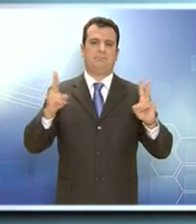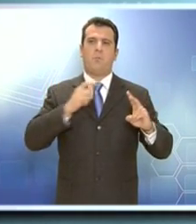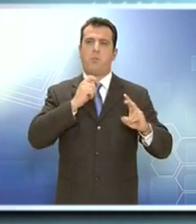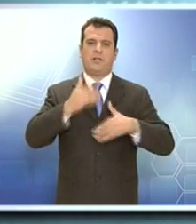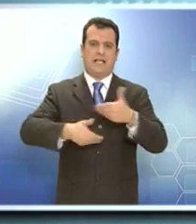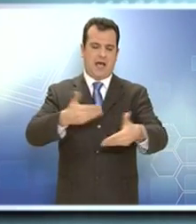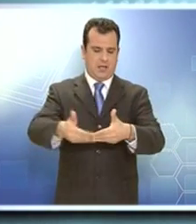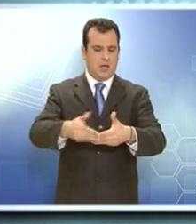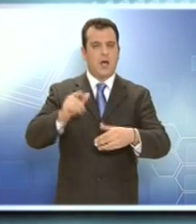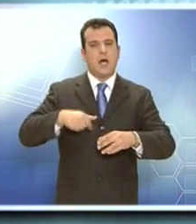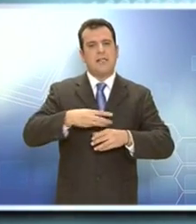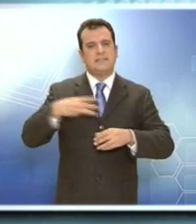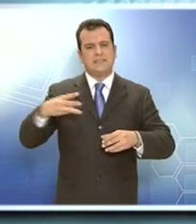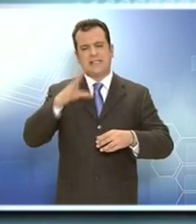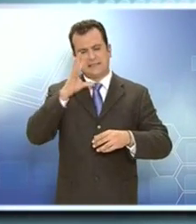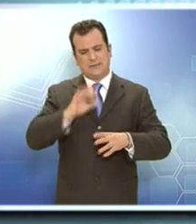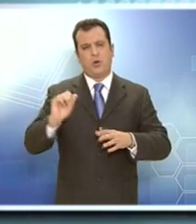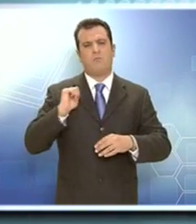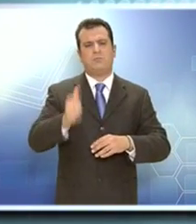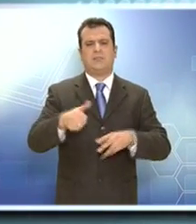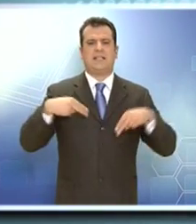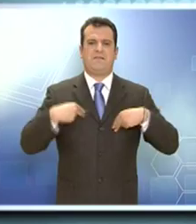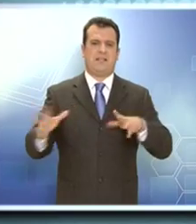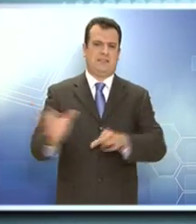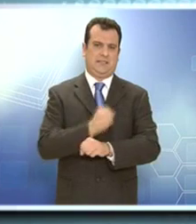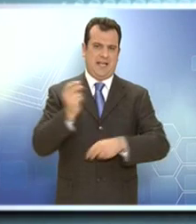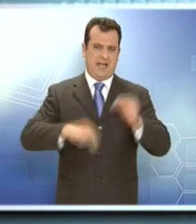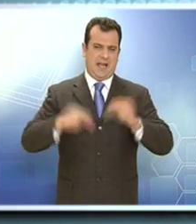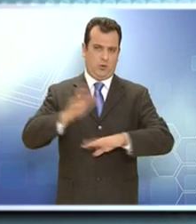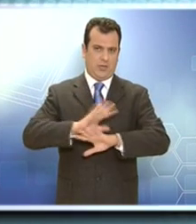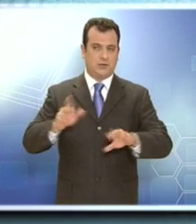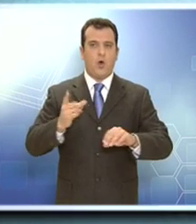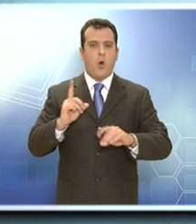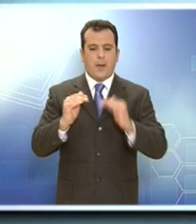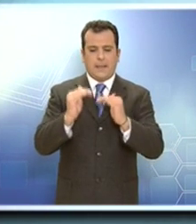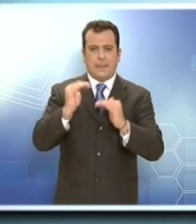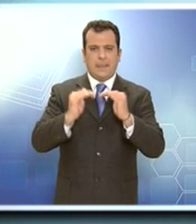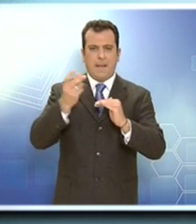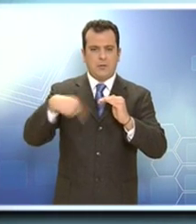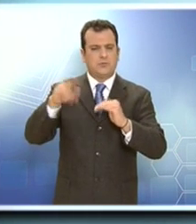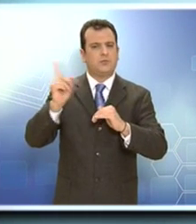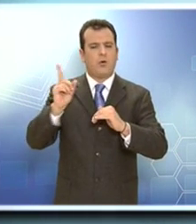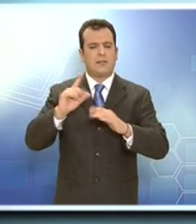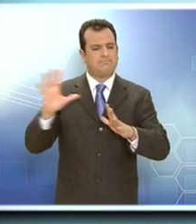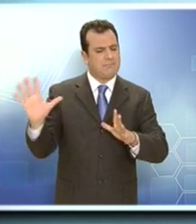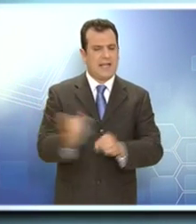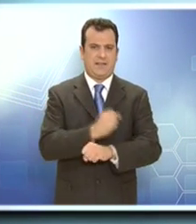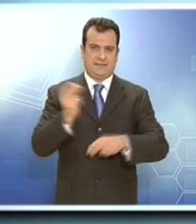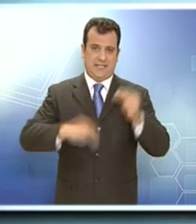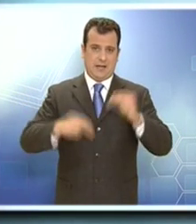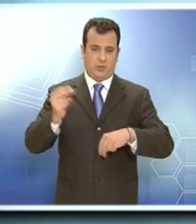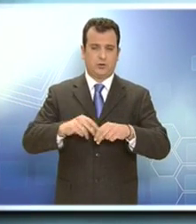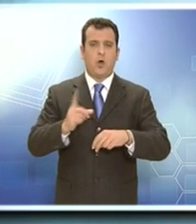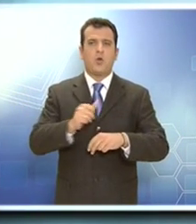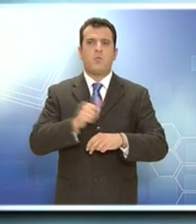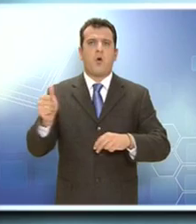μάλιστα ότι ο ΣΥΡΙΖΑ θα κερδίσει με αυτοδυναμία. Ο ΣΥΡΙΖΑ δεν θα είναι μια δύναμη με οριακή πλειοψηφία στο επόμενο κοινοβούλιο, ούτε μια δύναμη που θα καταγράψει